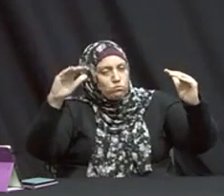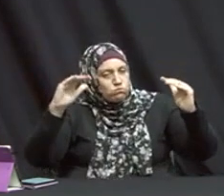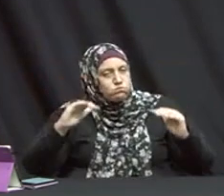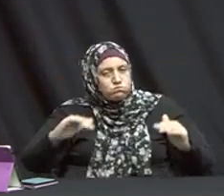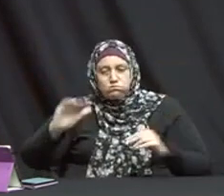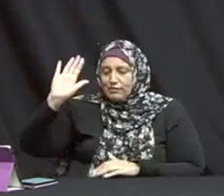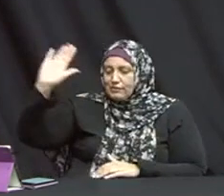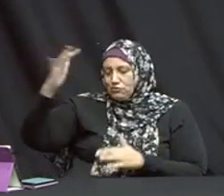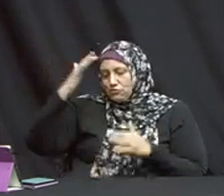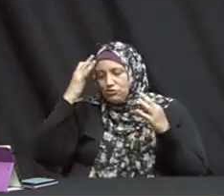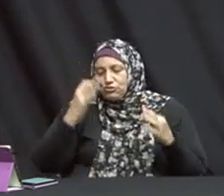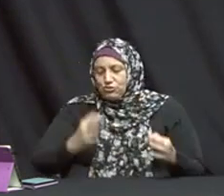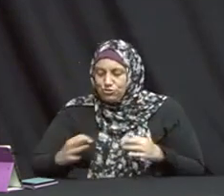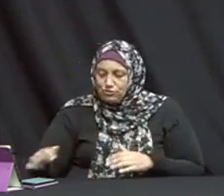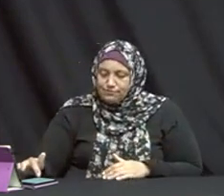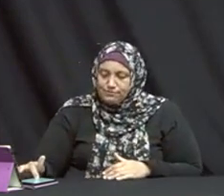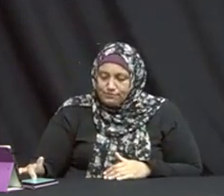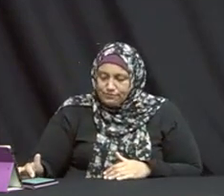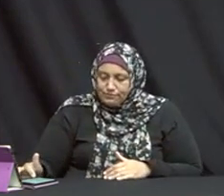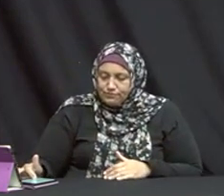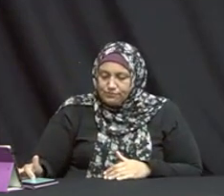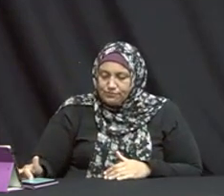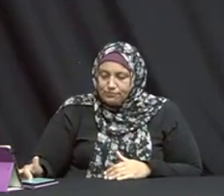رددناه أسفل فلا